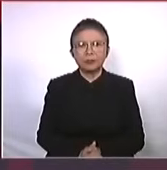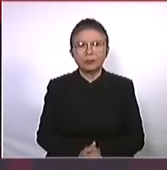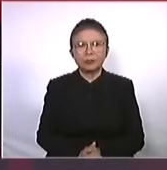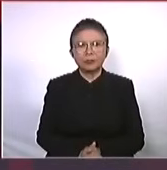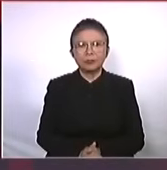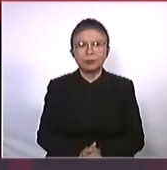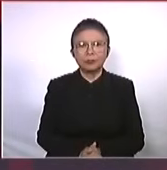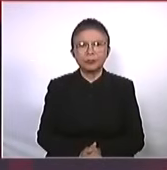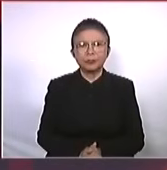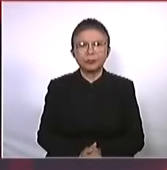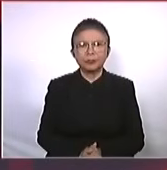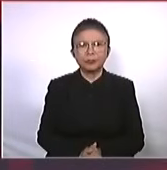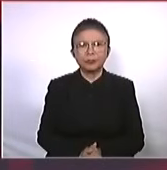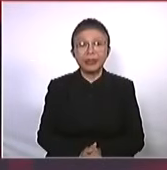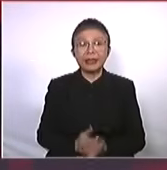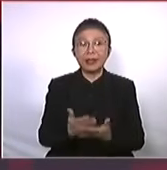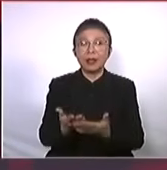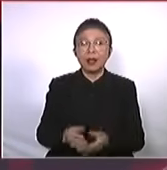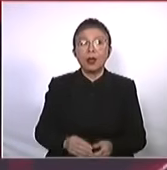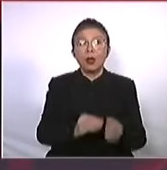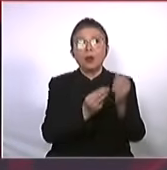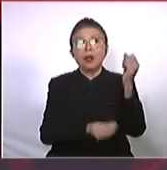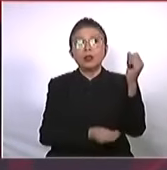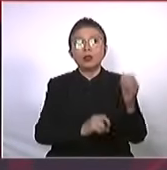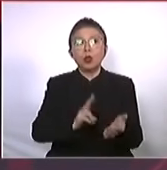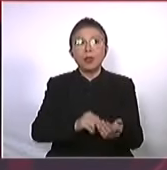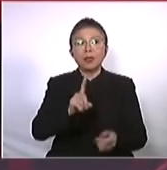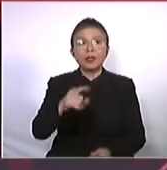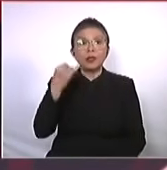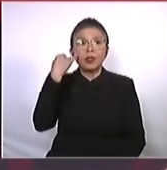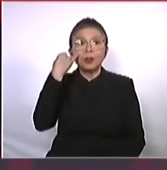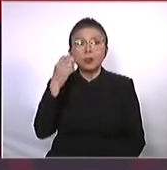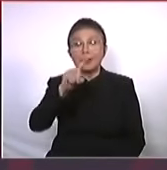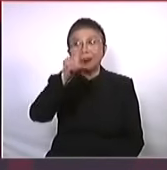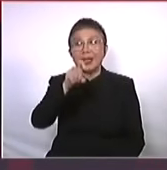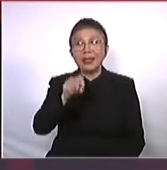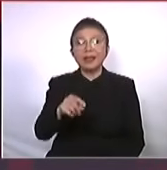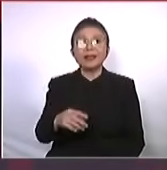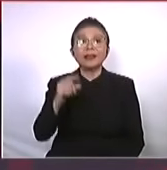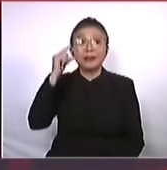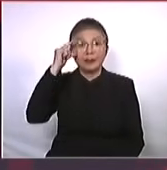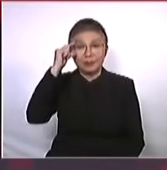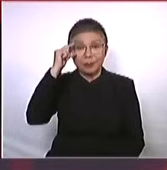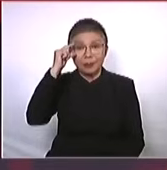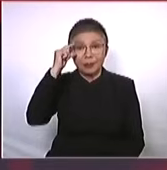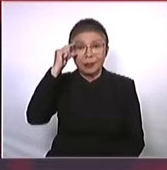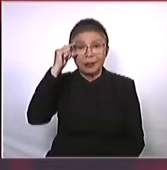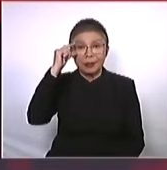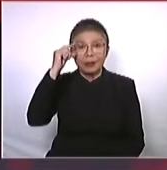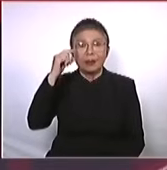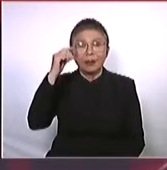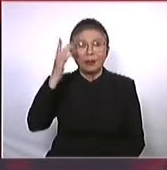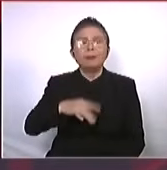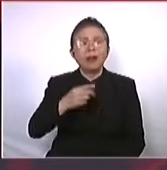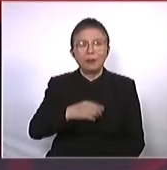lanjutkan kali ini saya akan mempersilakan untuk calon wakil presiden nomor urut 1 untuk memberikan pertanyaan ke calon wakil presiden nomor urut 3 Bapak